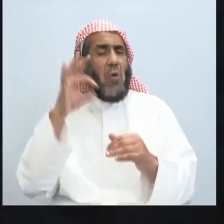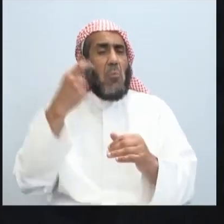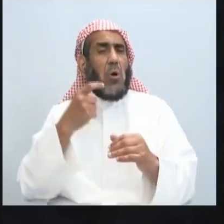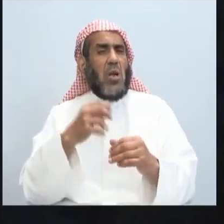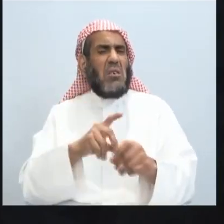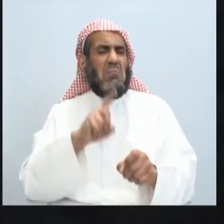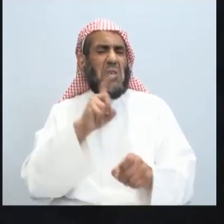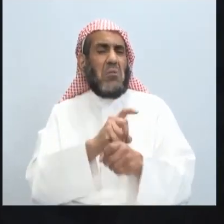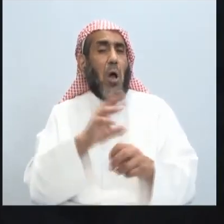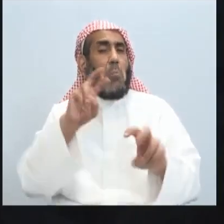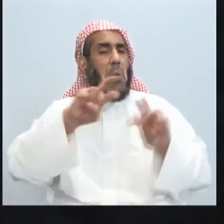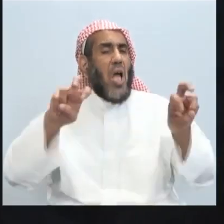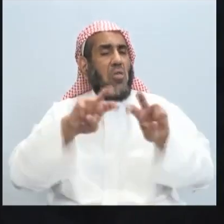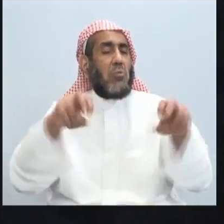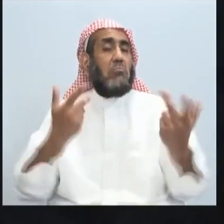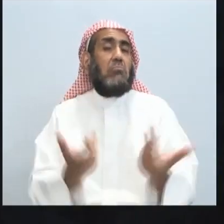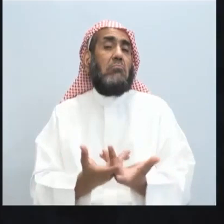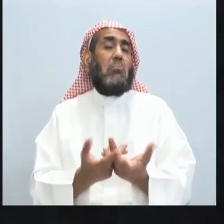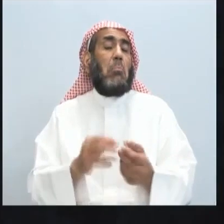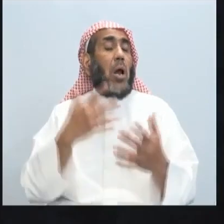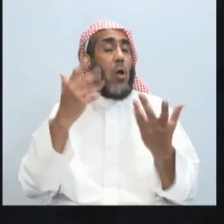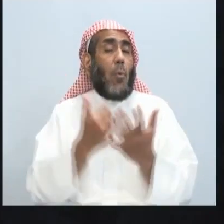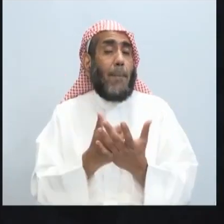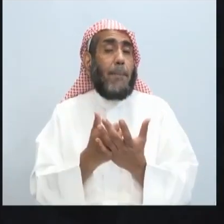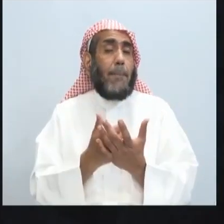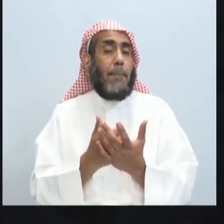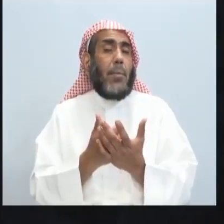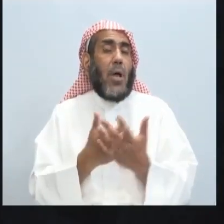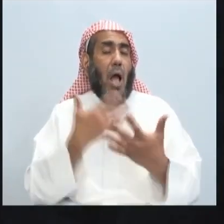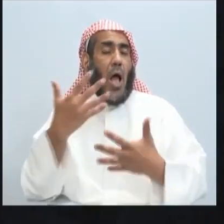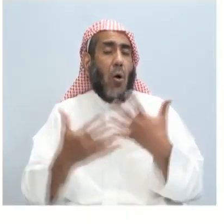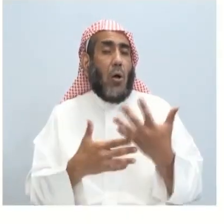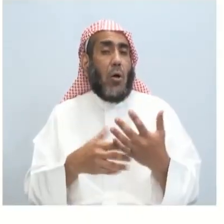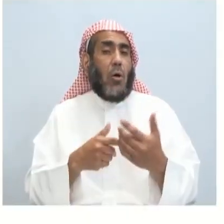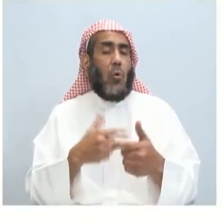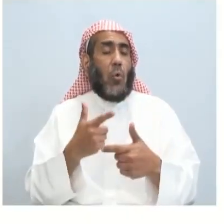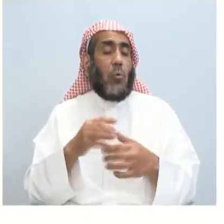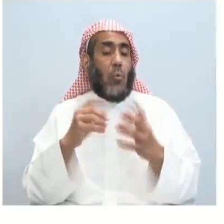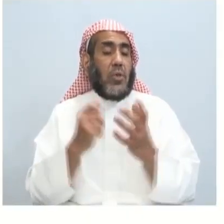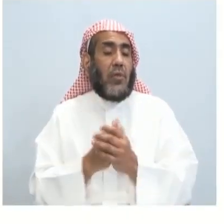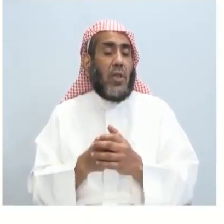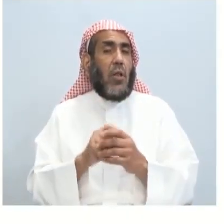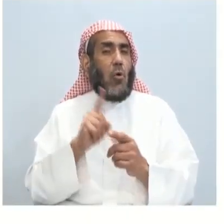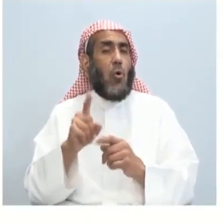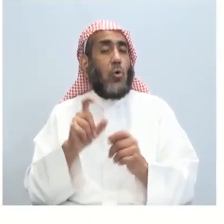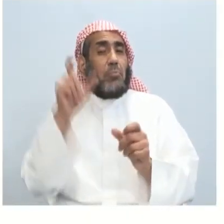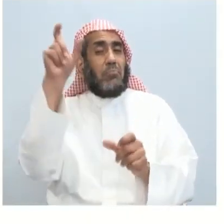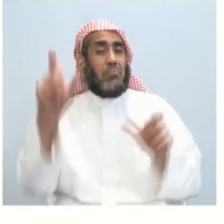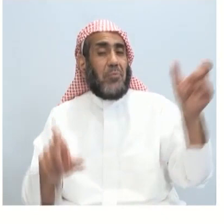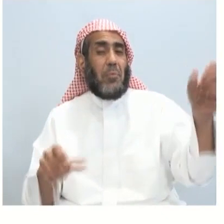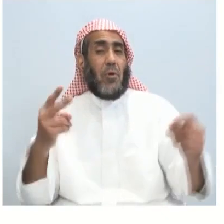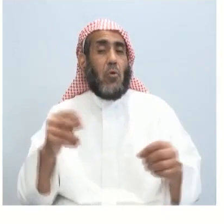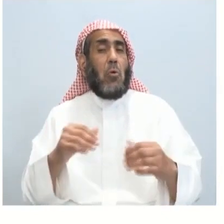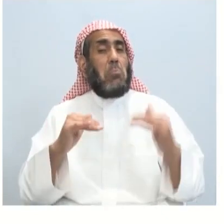حاقدون ام هم باحثون ما راي هنا يمكننا وصف الذين ذهبوا لوجود جابرين